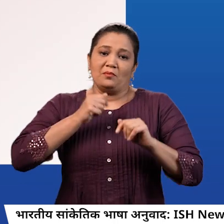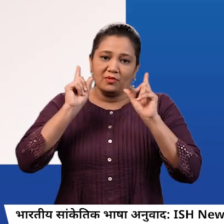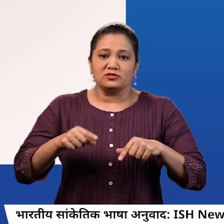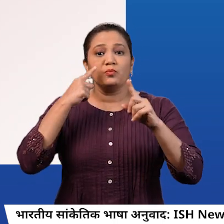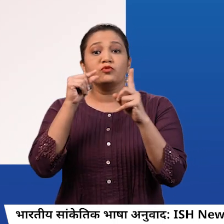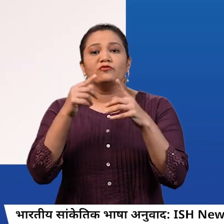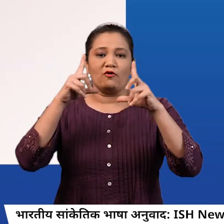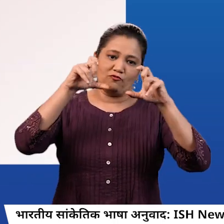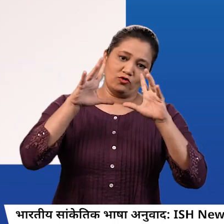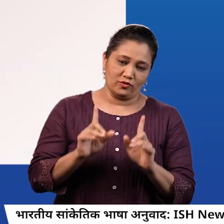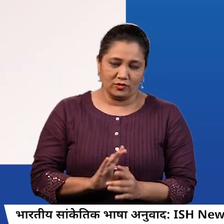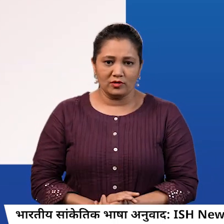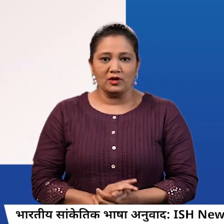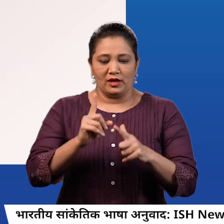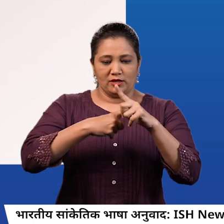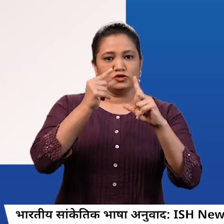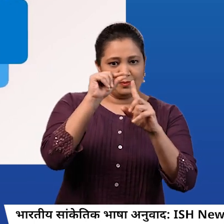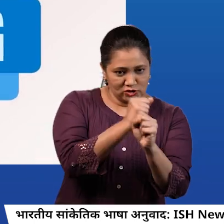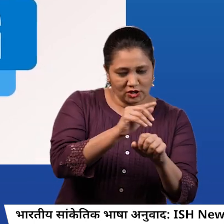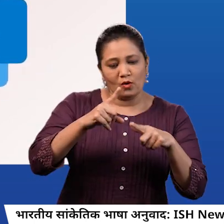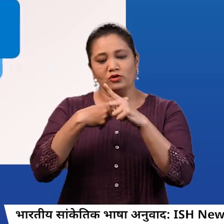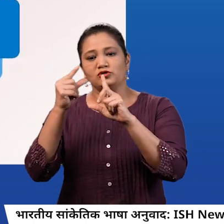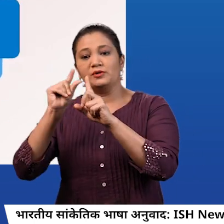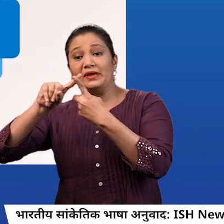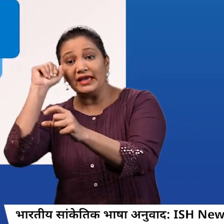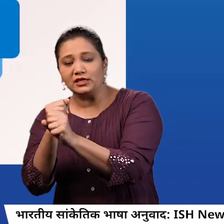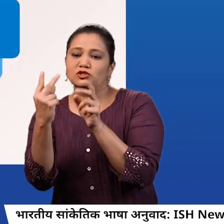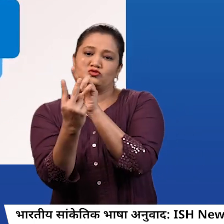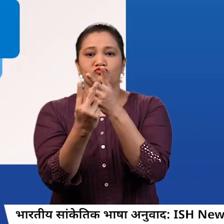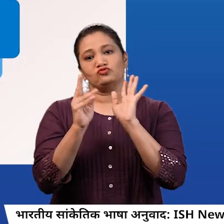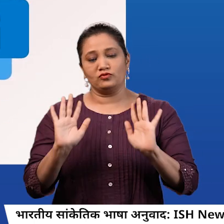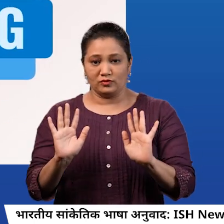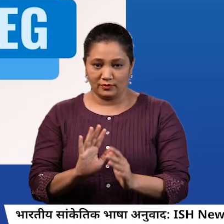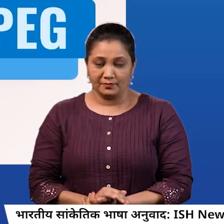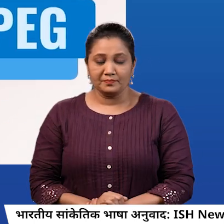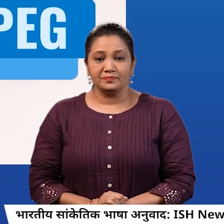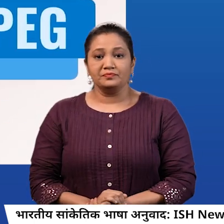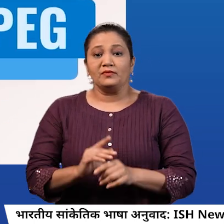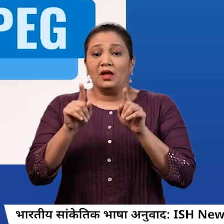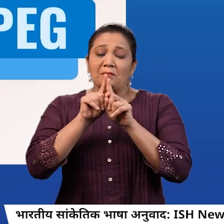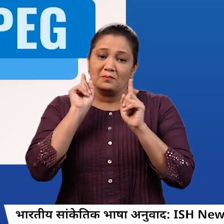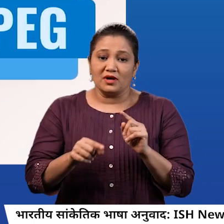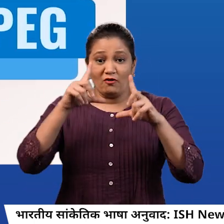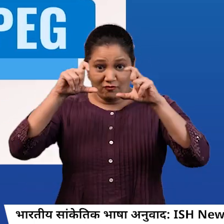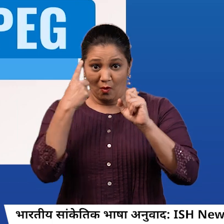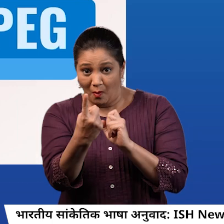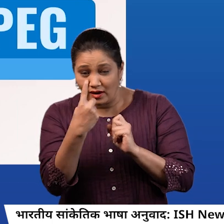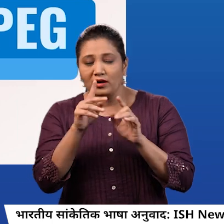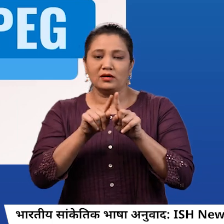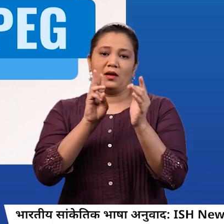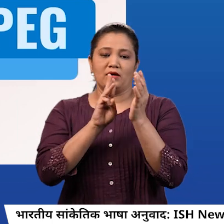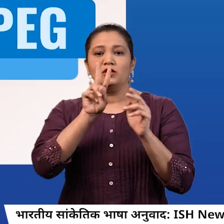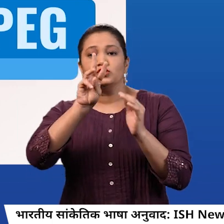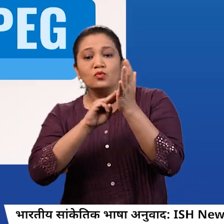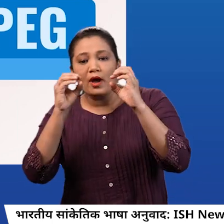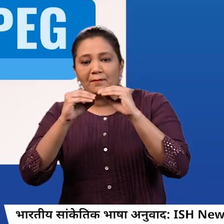इमेज स्वरूपात म्हणजे JPG किंवा JPEG या फॉर्मॅटमध्येच द्यायचे आणि प्रत्येक इमेजचा आकार 2 MB पेक्षा जास्त